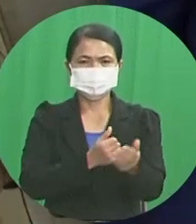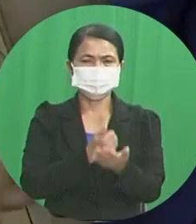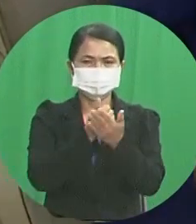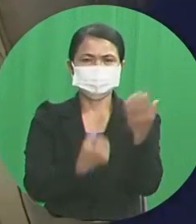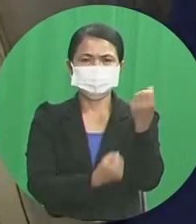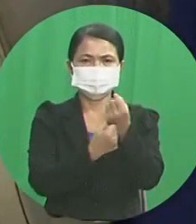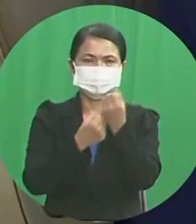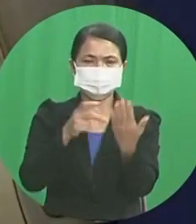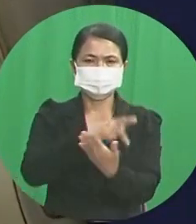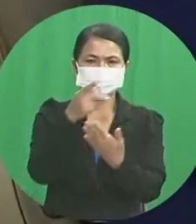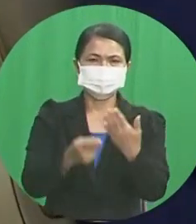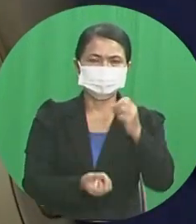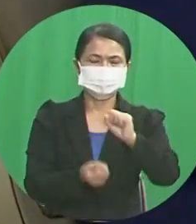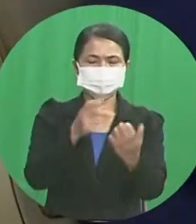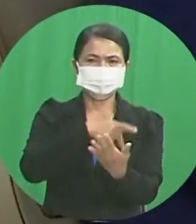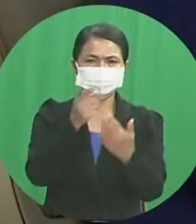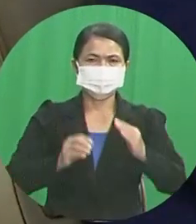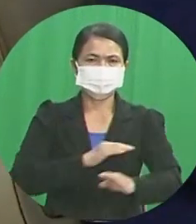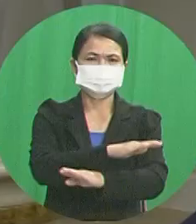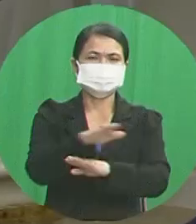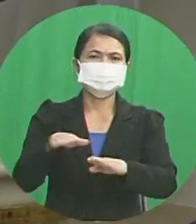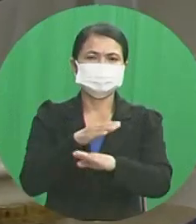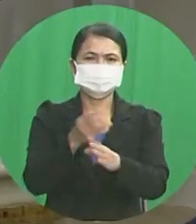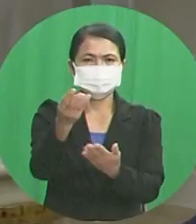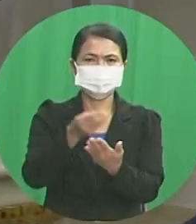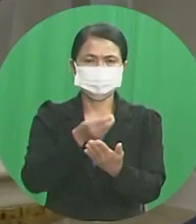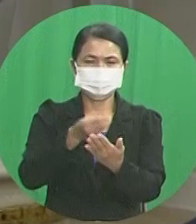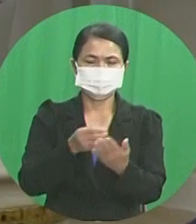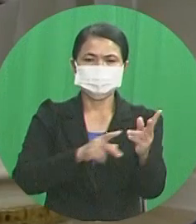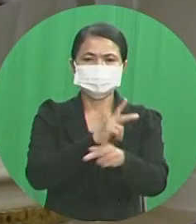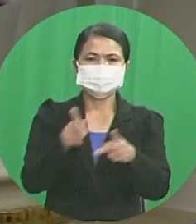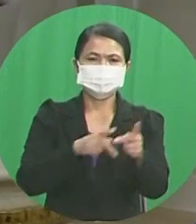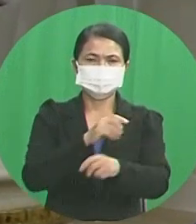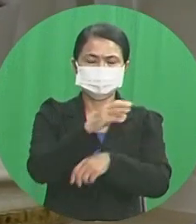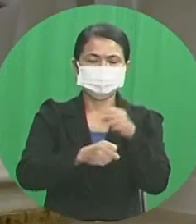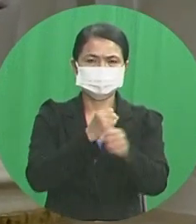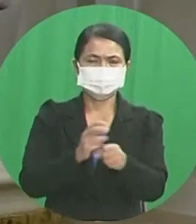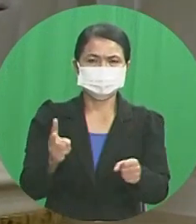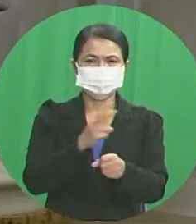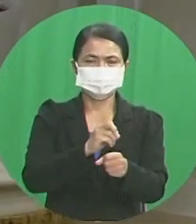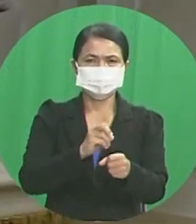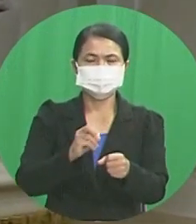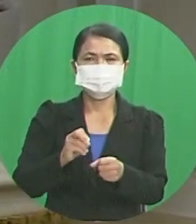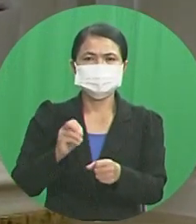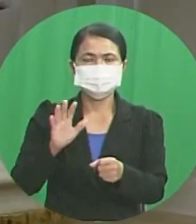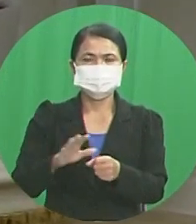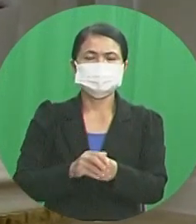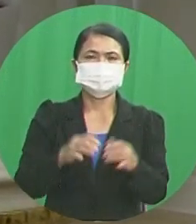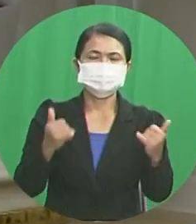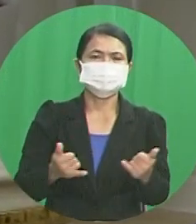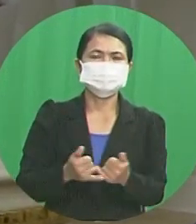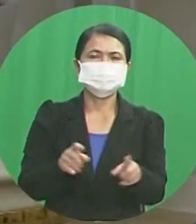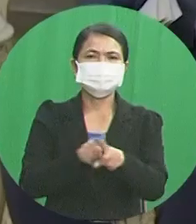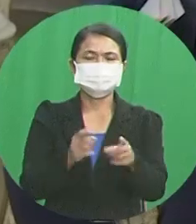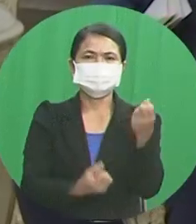ដល់កម្មវិធីកែតម្រង់ការគ្រប់គ្រងហិរញ្ញវត្ថុសាធារណៈចាប់តាំងពីឆ្នាំ2005រហូតមកដល់បច្ចុប្បន្នក៏ដូច